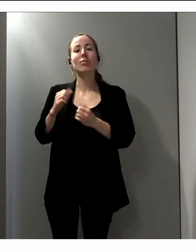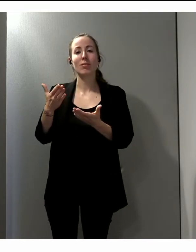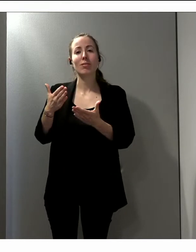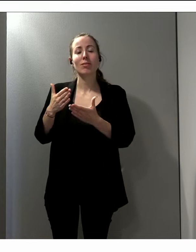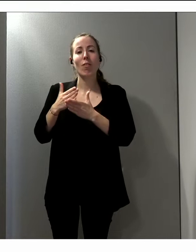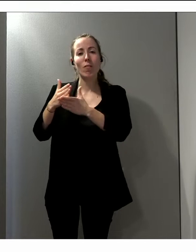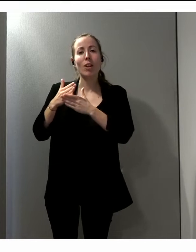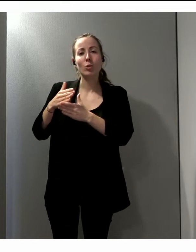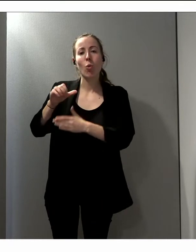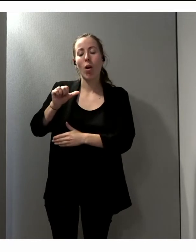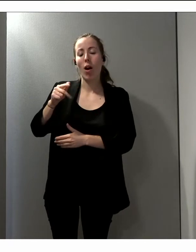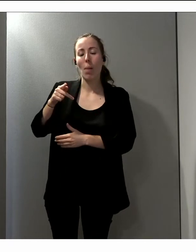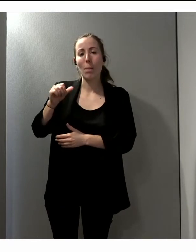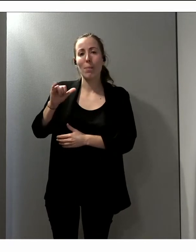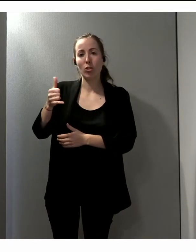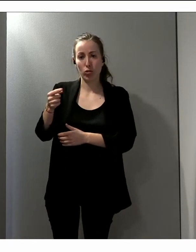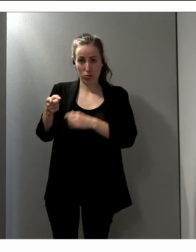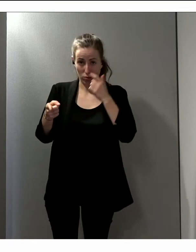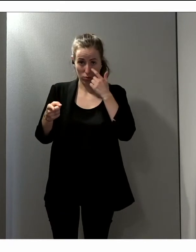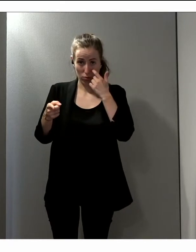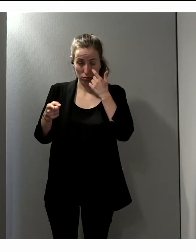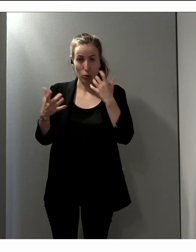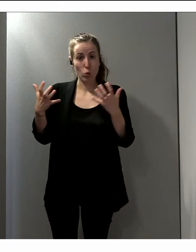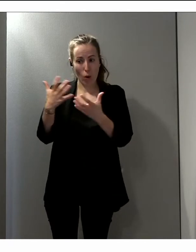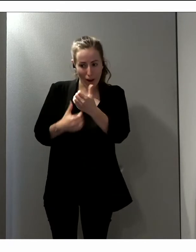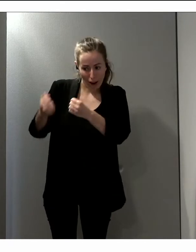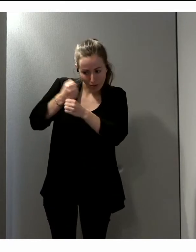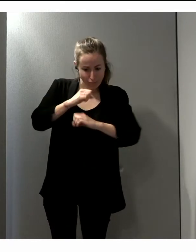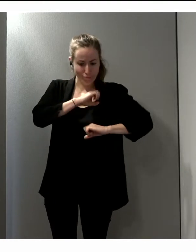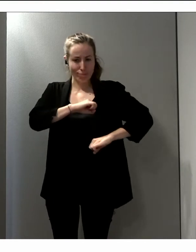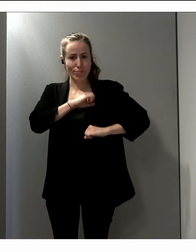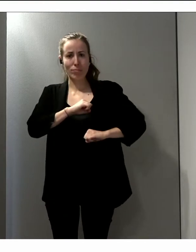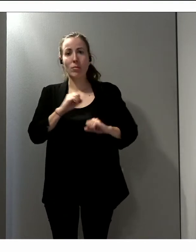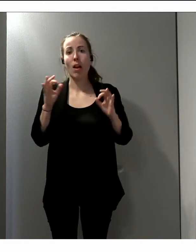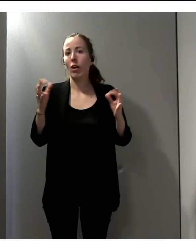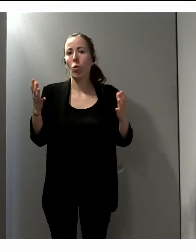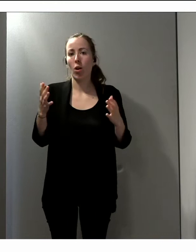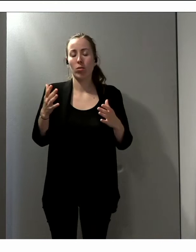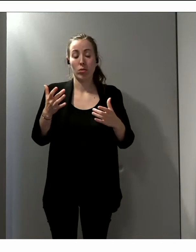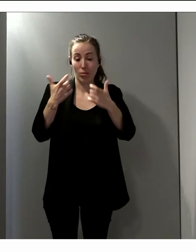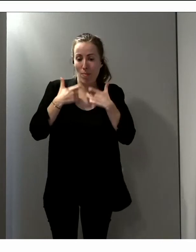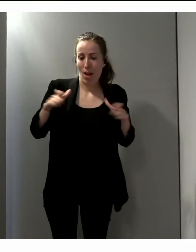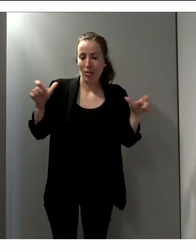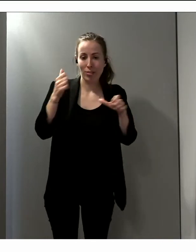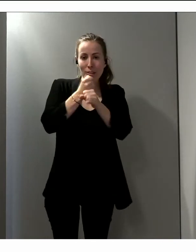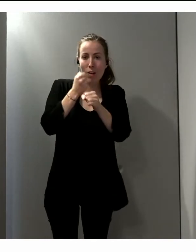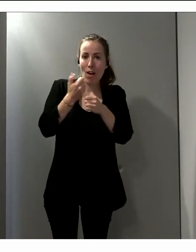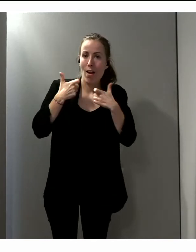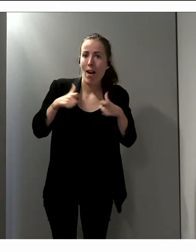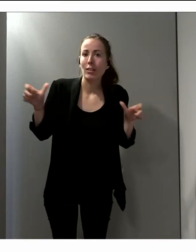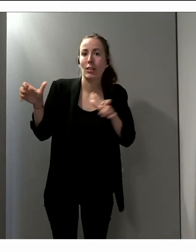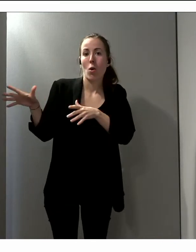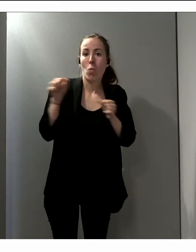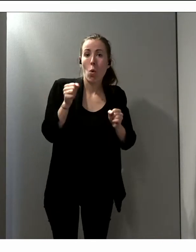APAGE a souhaité conduire par rapport à la question de l'accès au travail, l'accès à l'emploi en